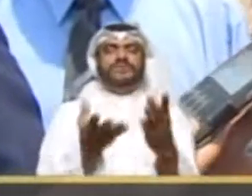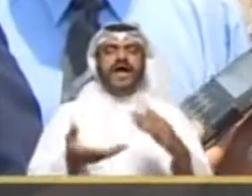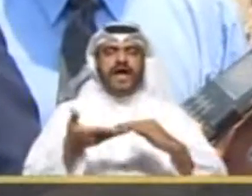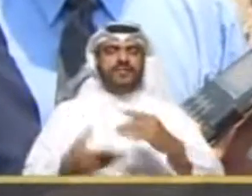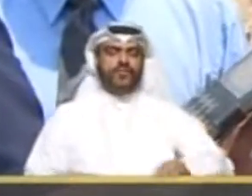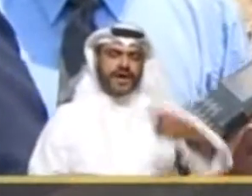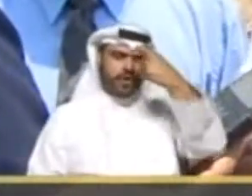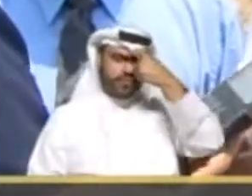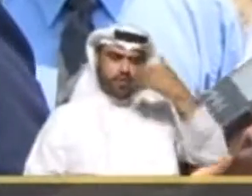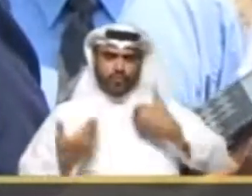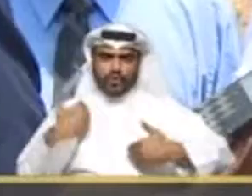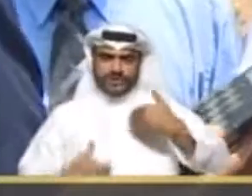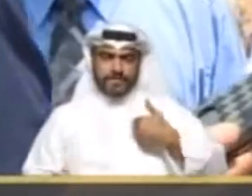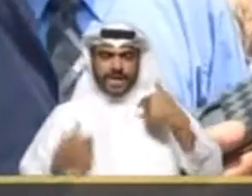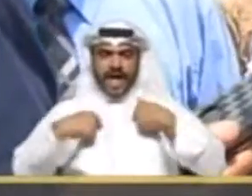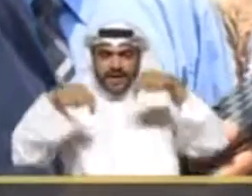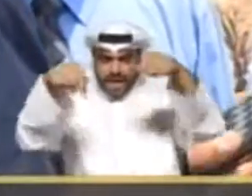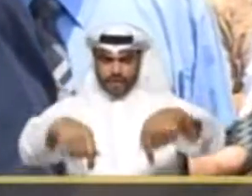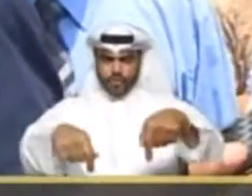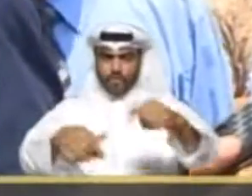نحن هنا اليوم